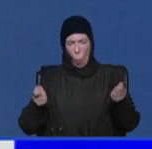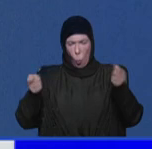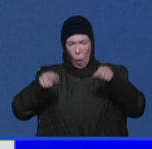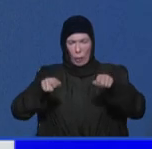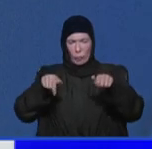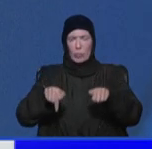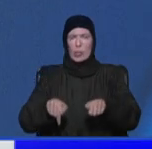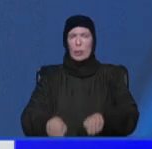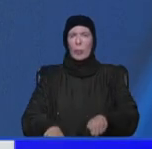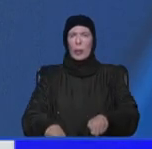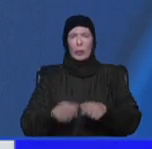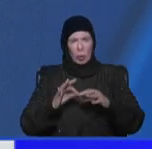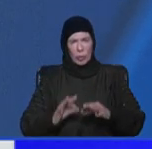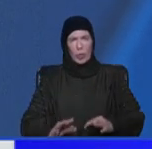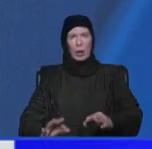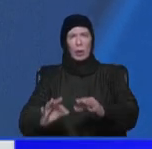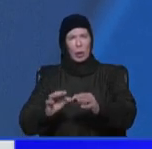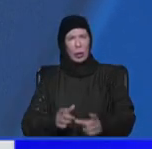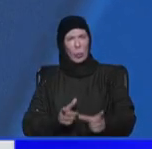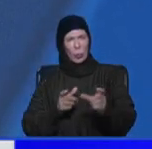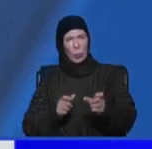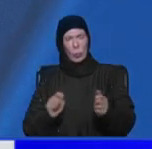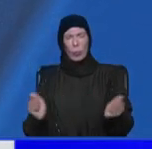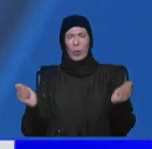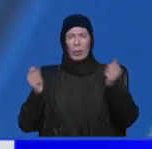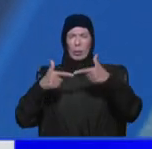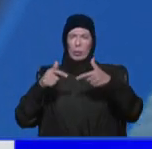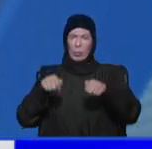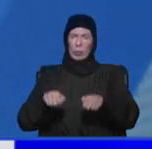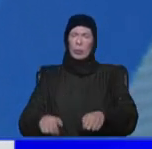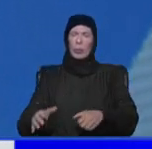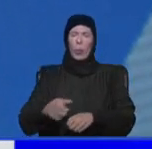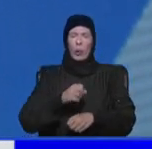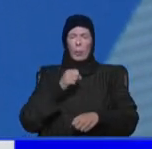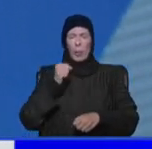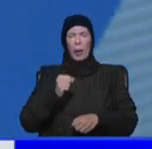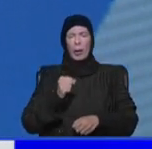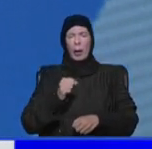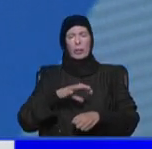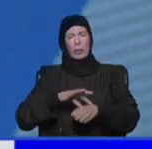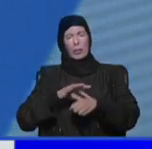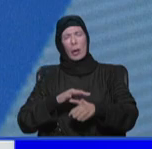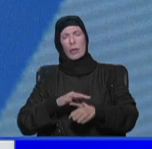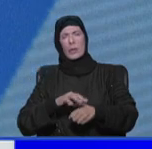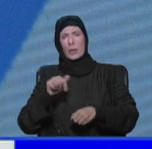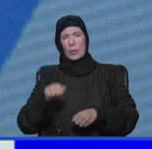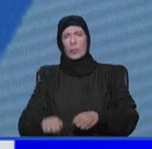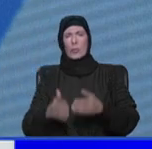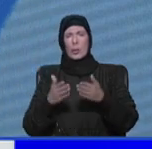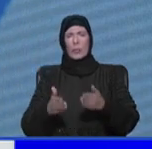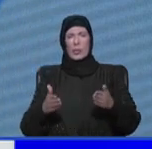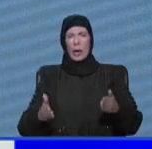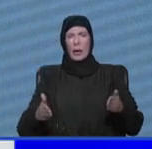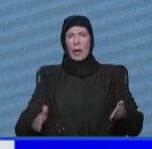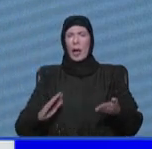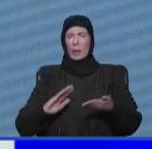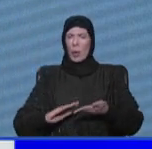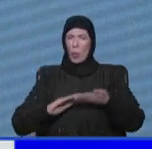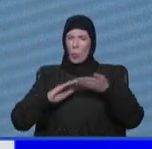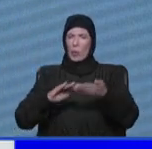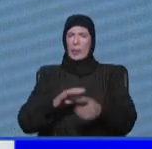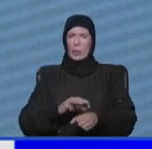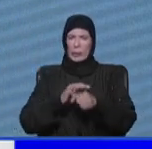الفوري والمستدام لإطلاق النار وإنهاء الحرب وحماية الأرواح والممتلكات وتسهيل وصول المساعدات